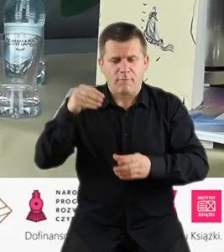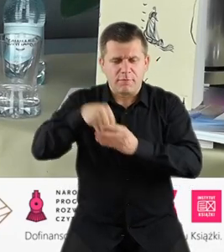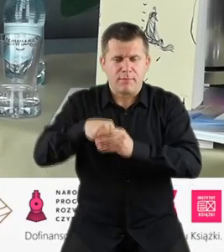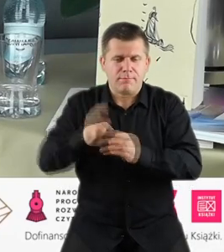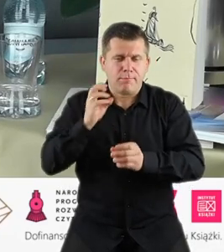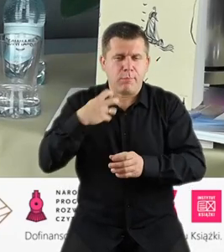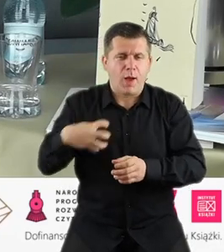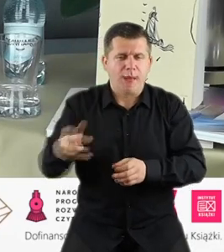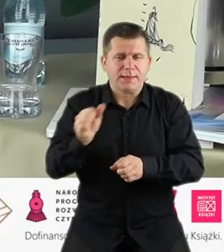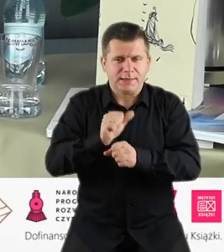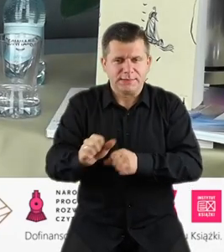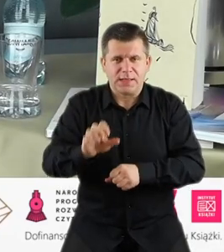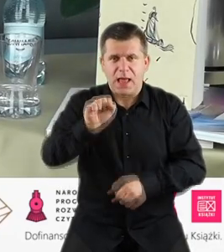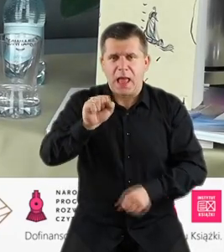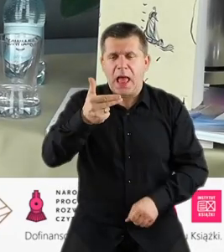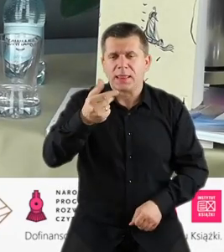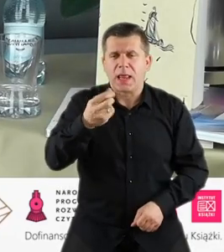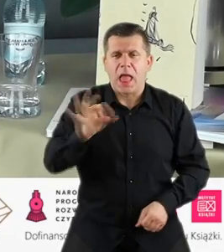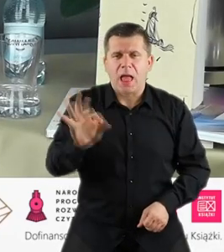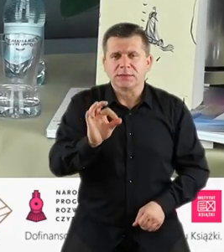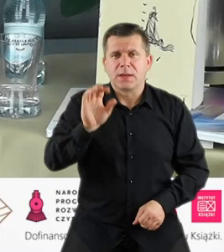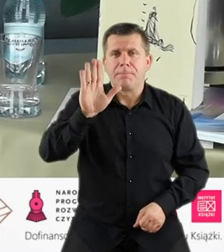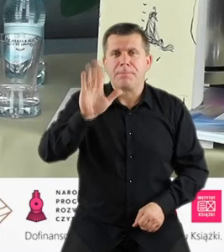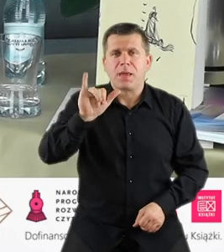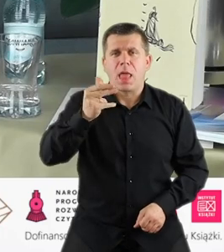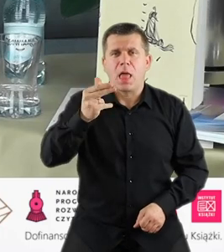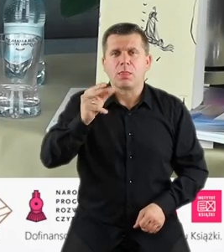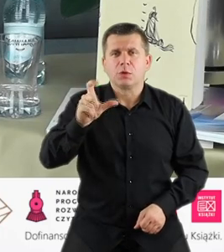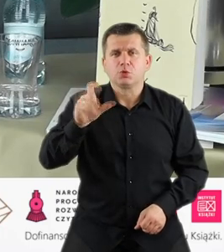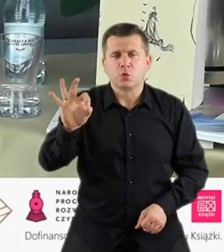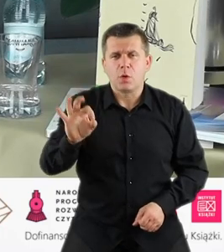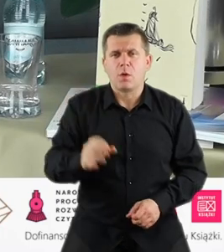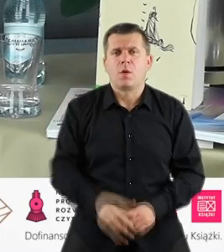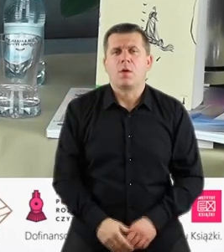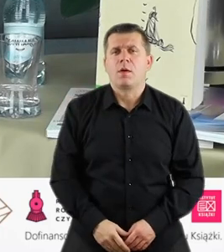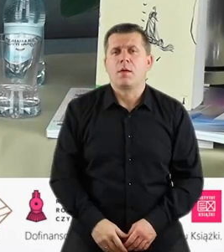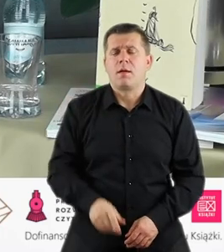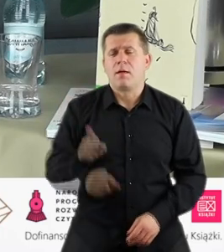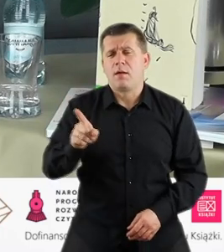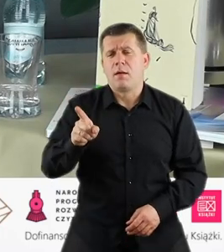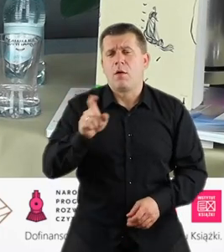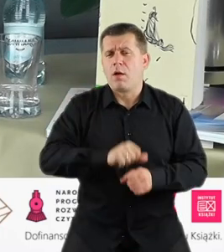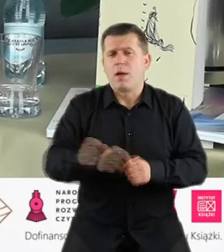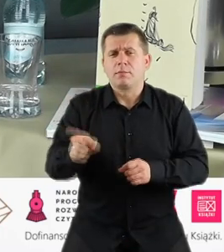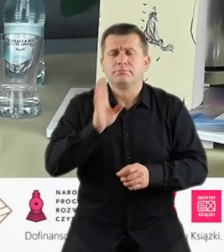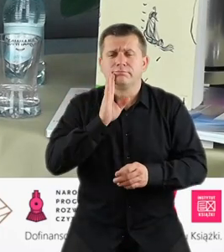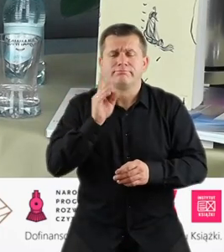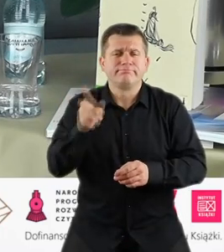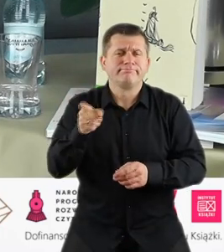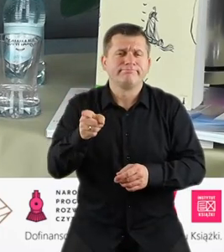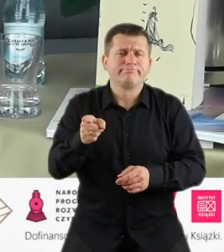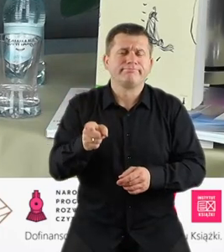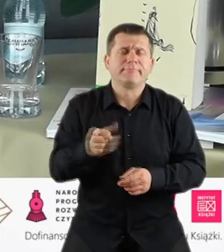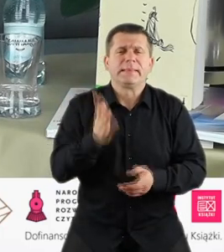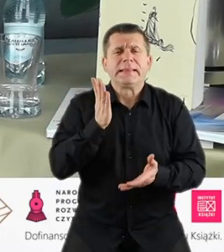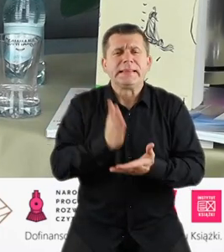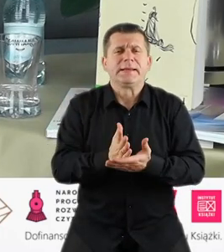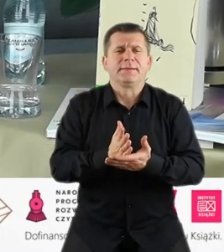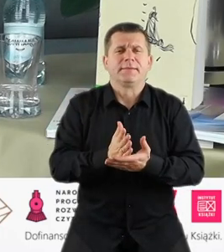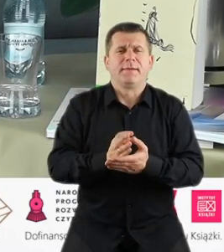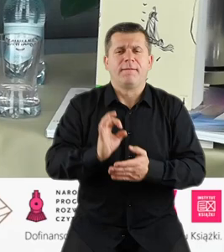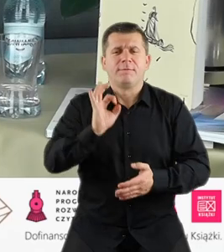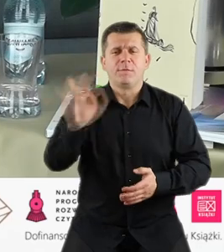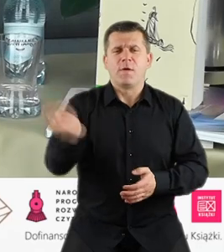istniał, na przykład Andreas Bianco albo Fra Mauro, ale oni są i tak sfabularyzowani, oni też są